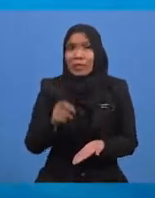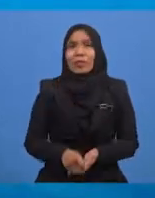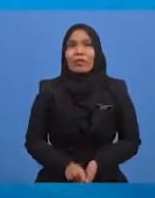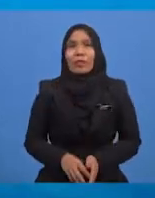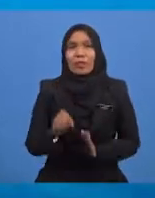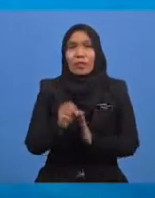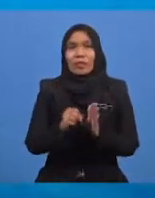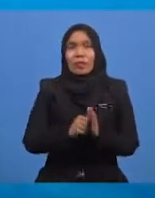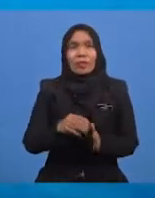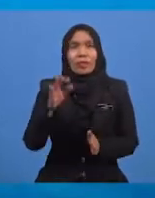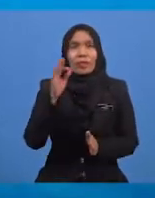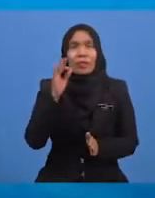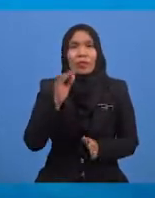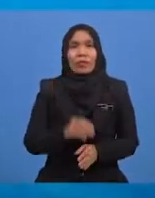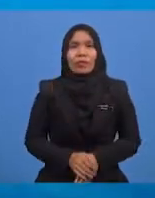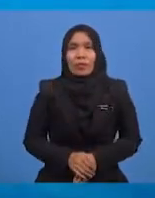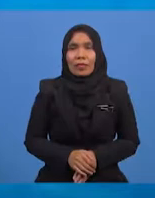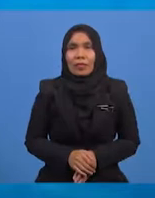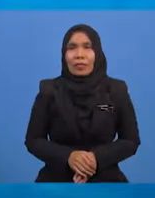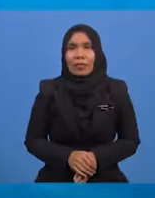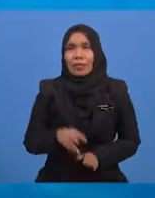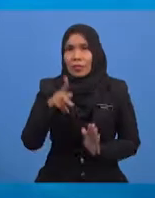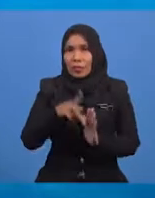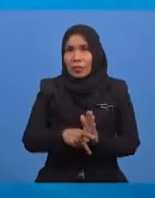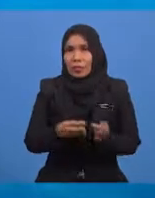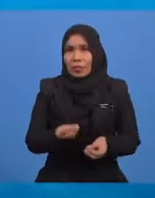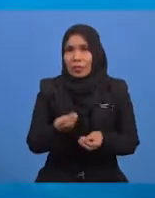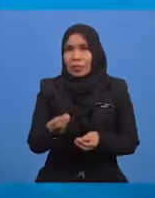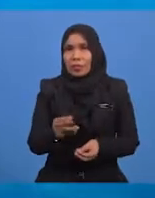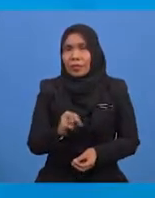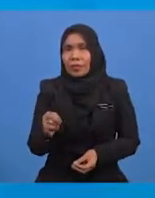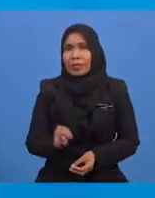perniagaan sukar untuk maju dan perlu berusaha dengan lebih gigih lagi.